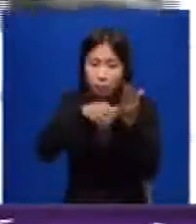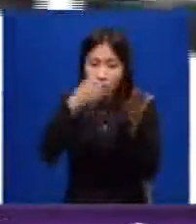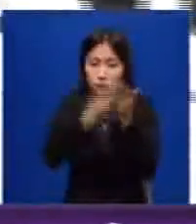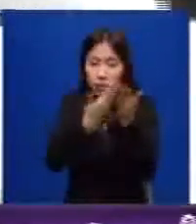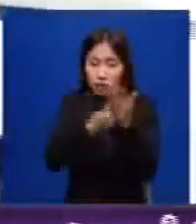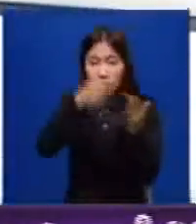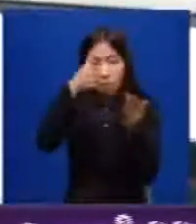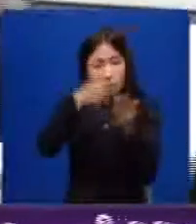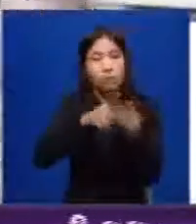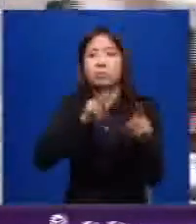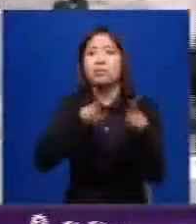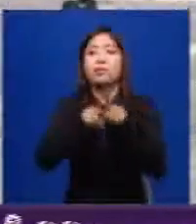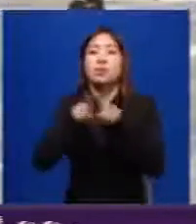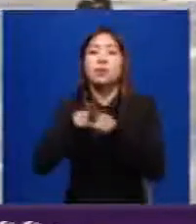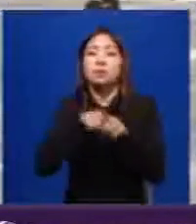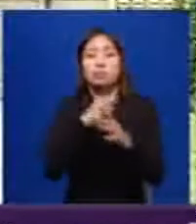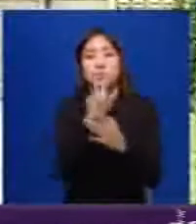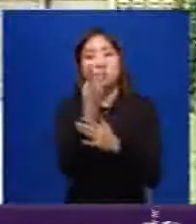ะ